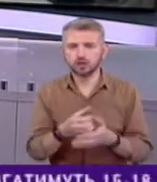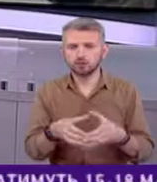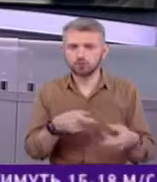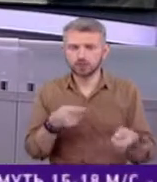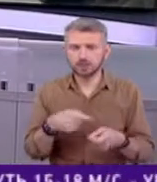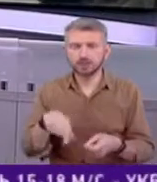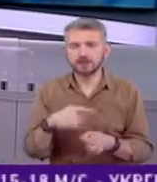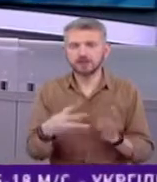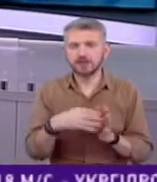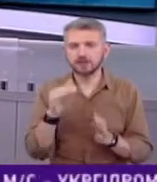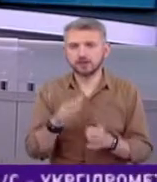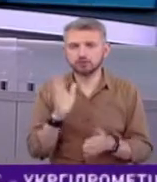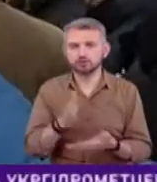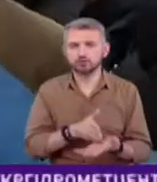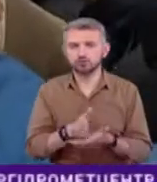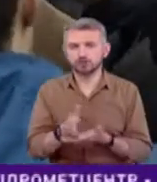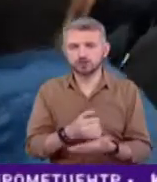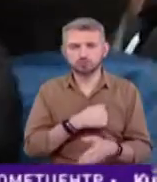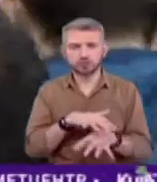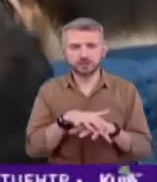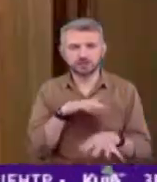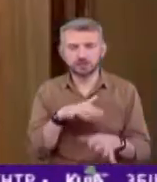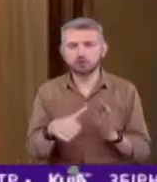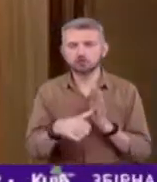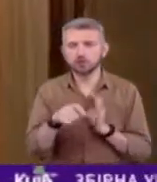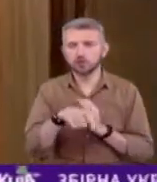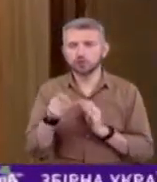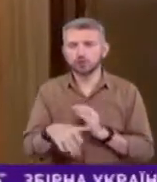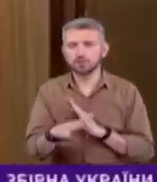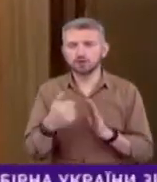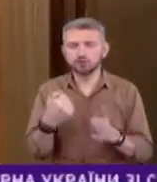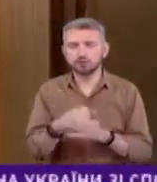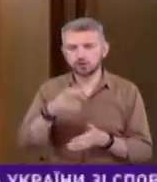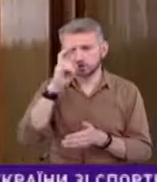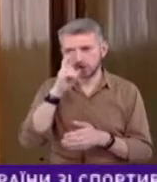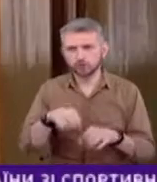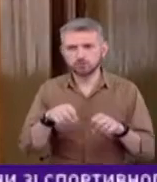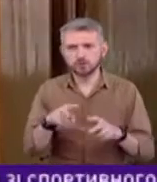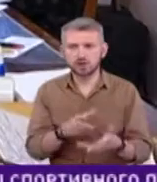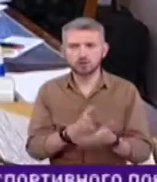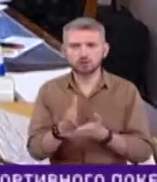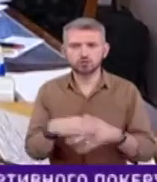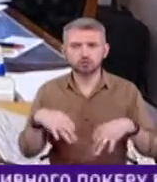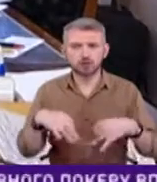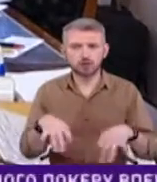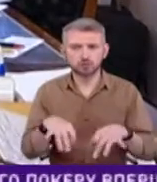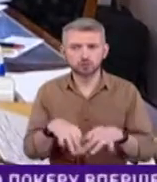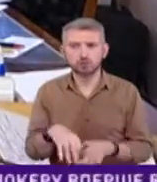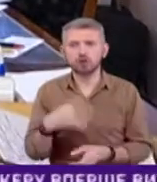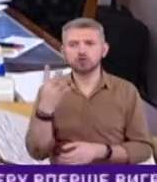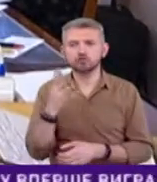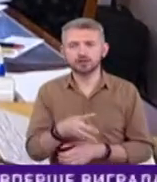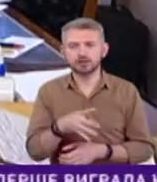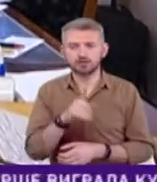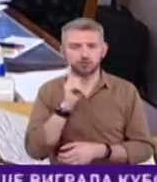Із них 9 тисяч служитимуть у Збройних силах, 600 осіб призвуть до Державної спеціальної служби транспорту, 4